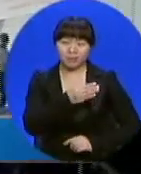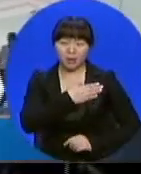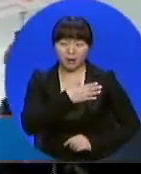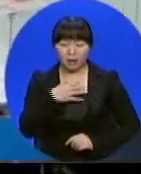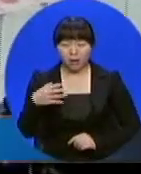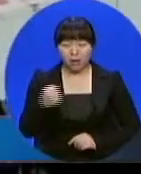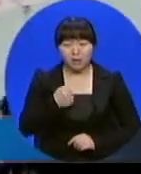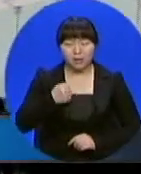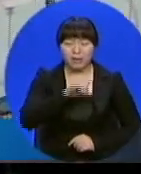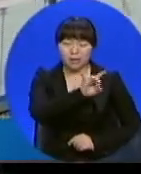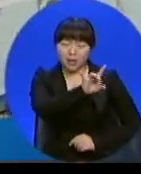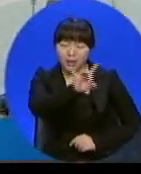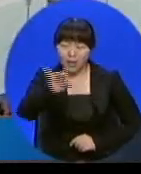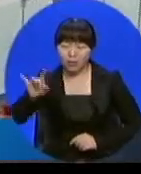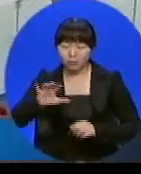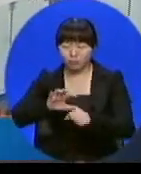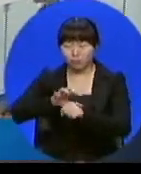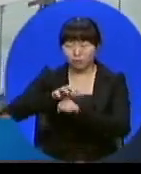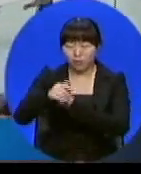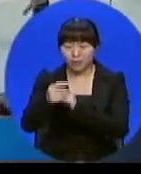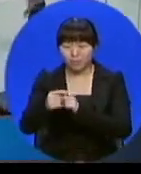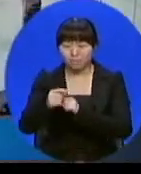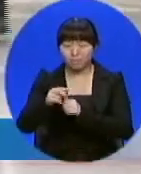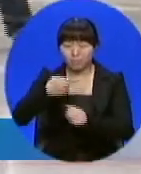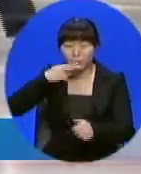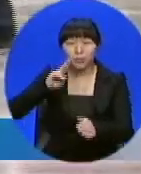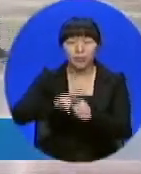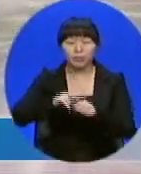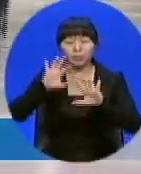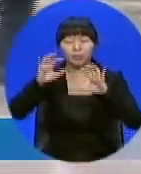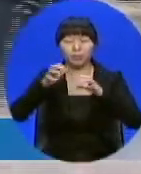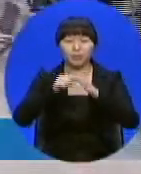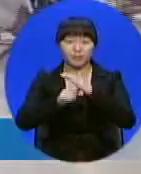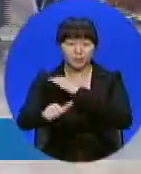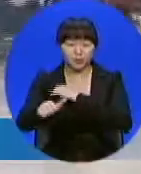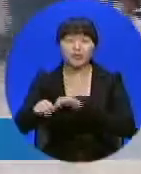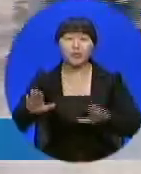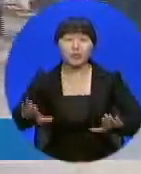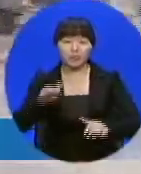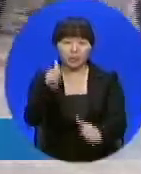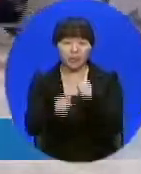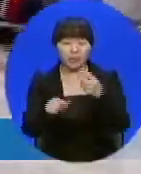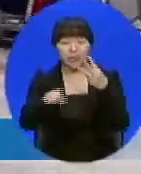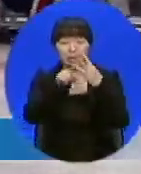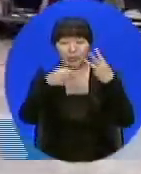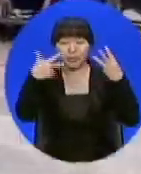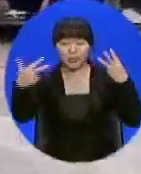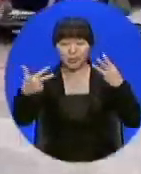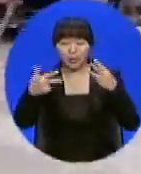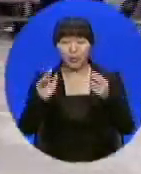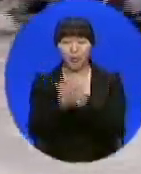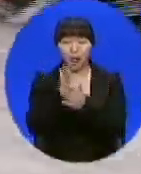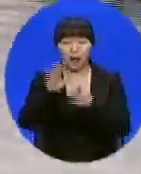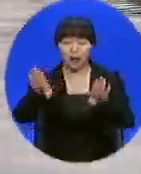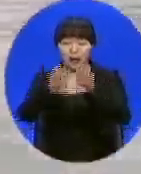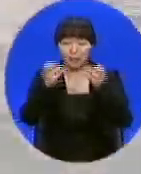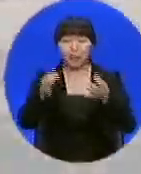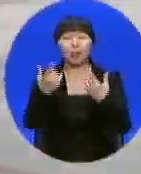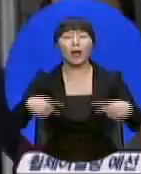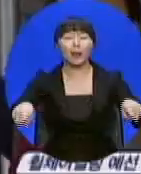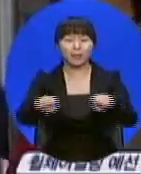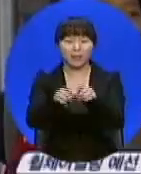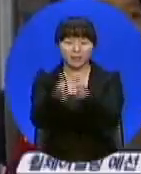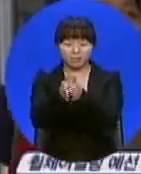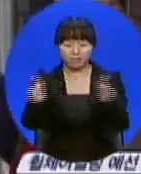명의 대한민국으로 국제 무대에 서게 될 국가대표 선수들. 이들의 경기는 3월 7일 화려한 개막과 함께